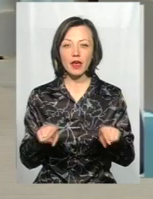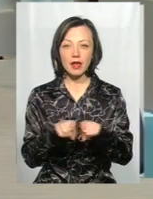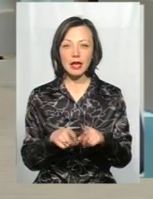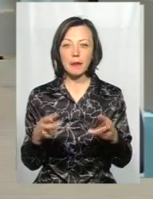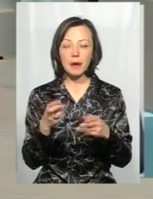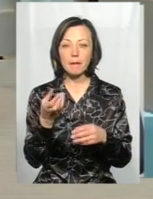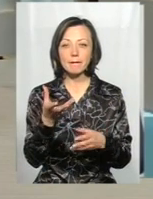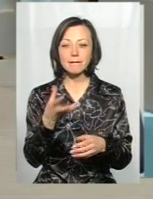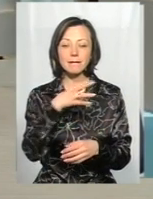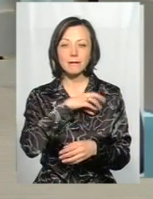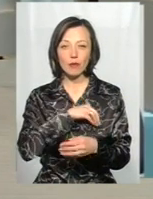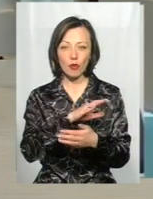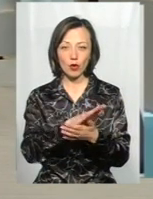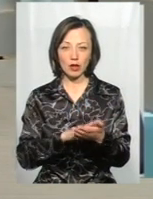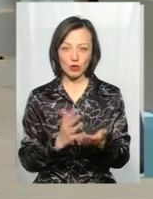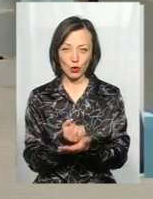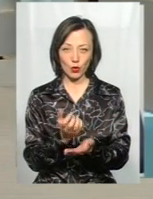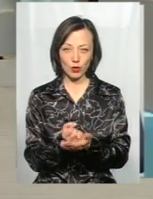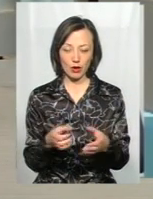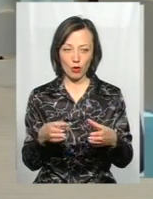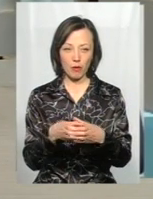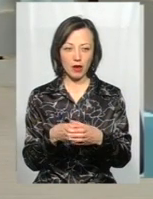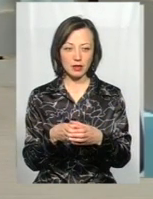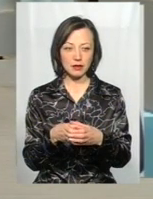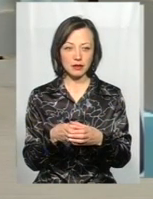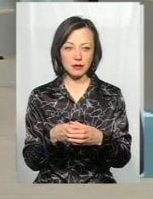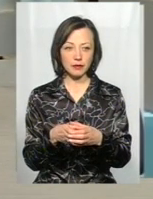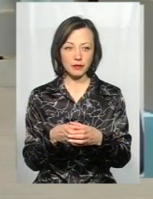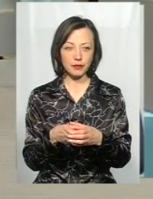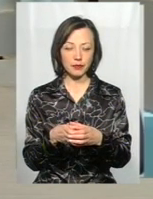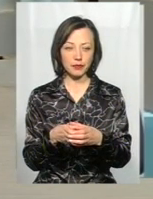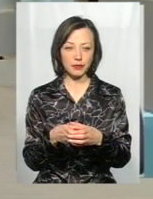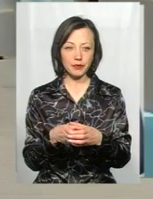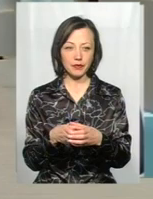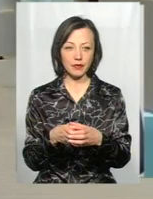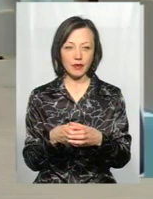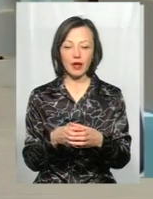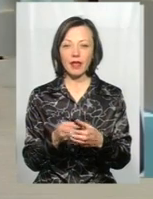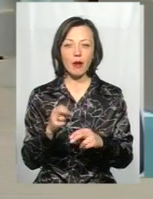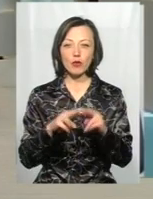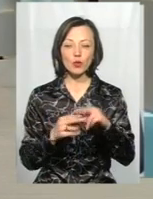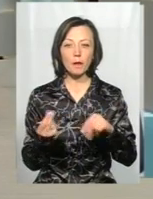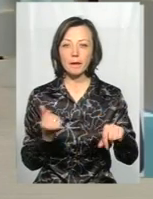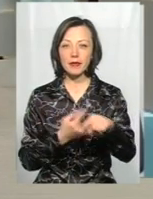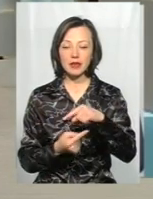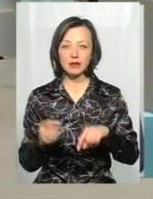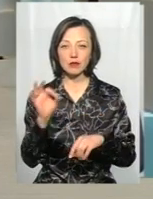би приносили в подальшому якийсь дохід громаді. І дохід – це не ми не будуємо бізнес. Мова йде